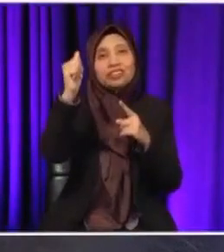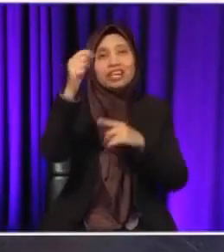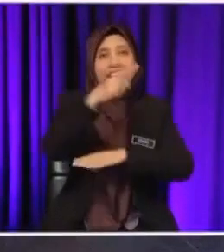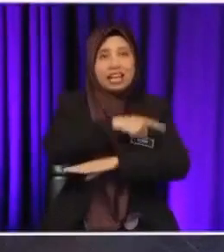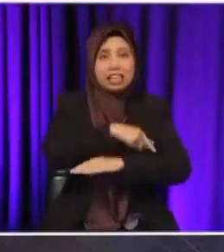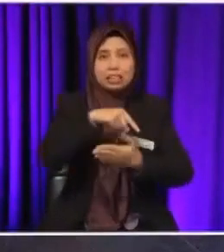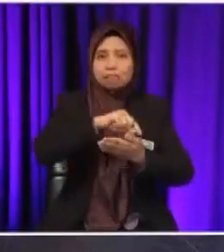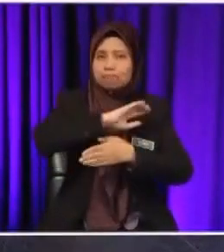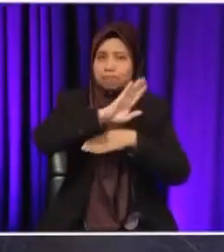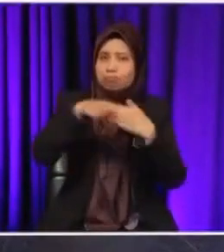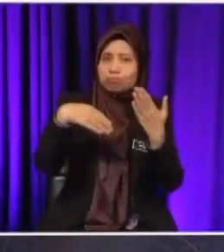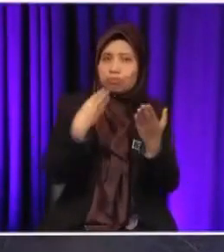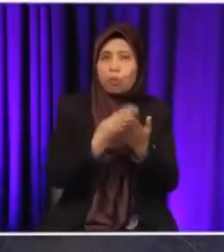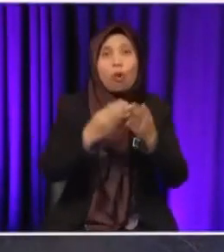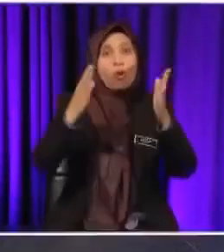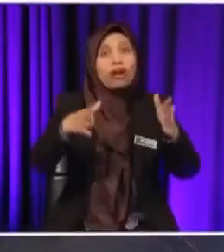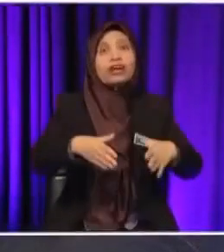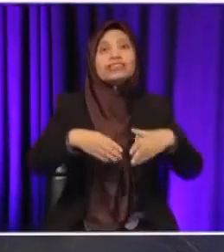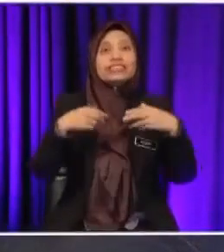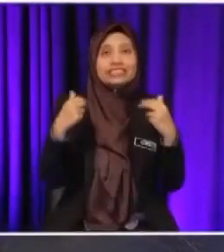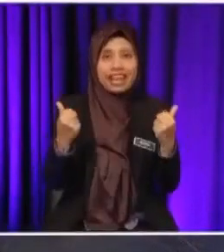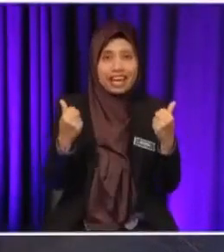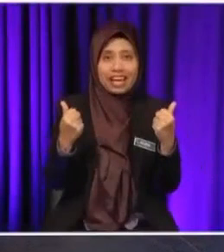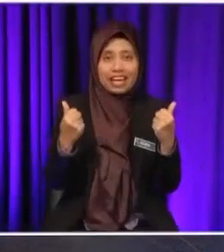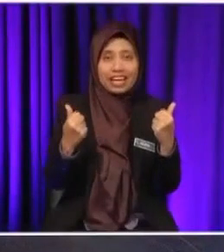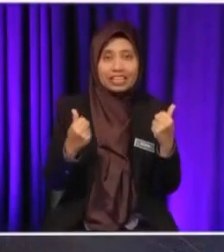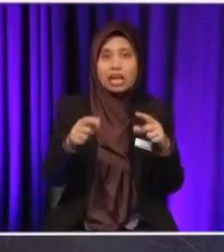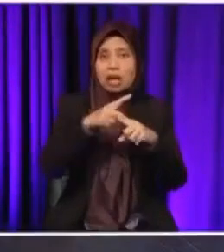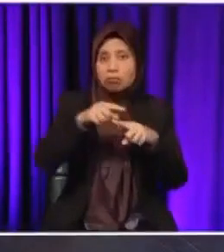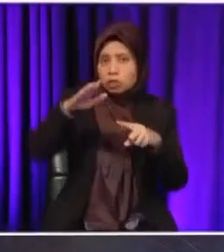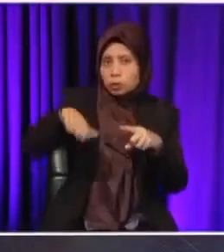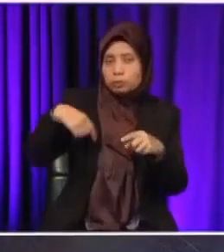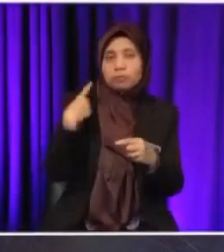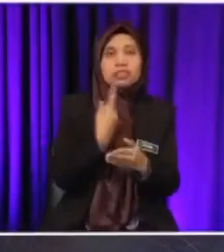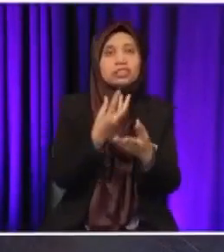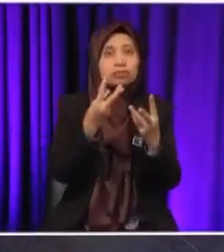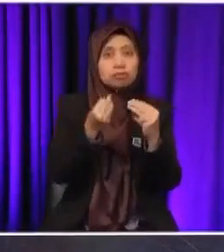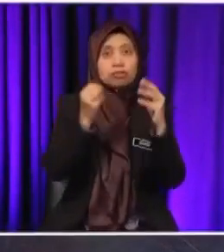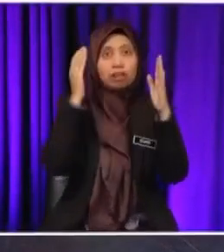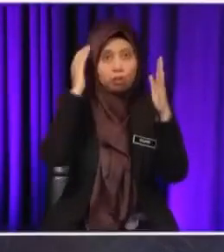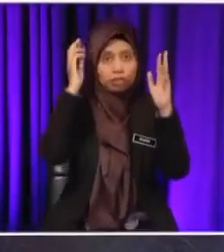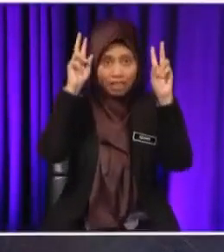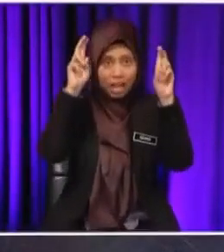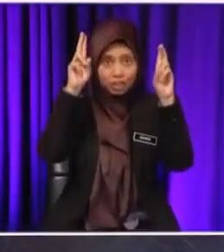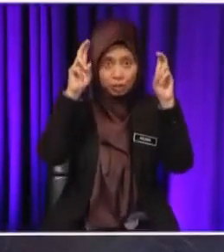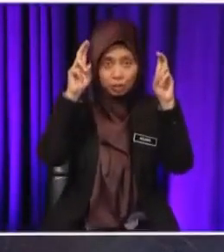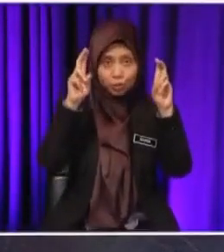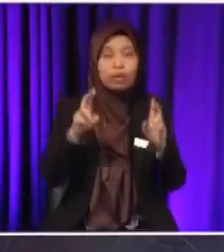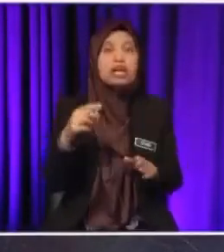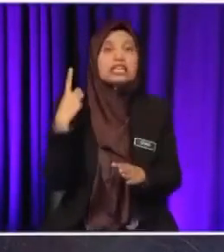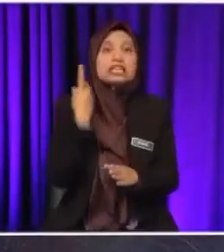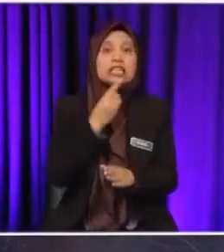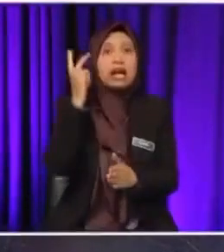sihat cikgu, bersemangat nak belajar hari ini. Tapi sebelum kita nak tahu lebih lanjut topik ataupun tajuknya, saya nak